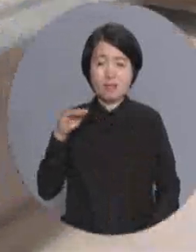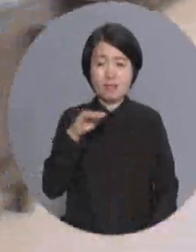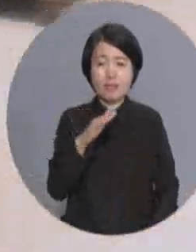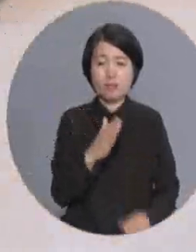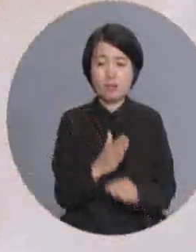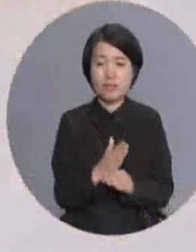있습니다